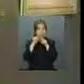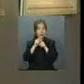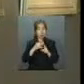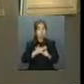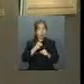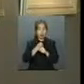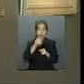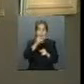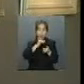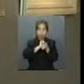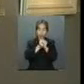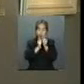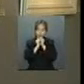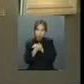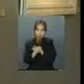นะ